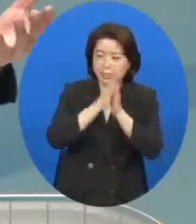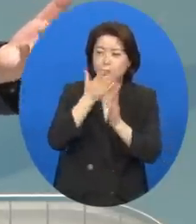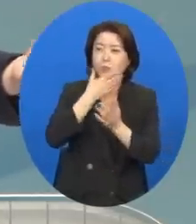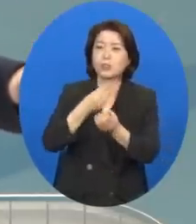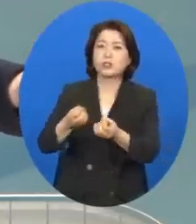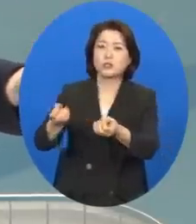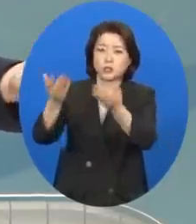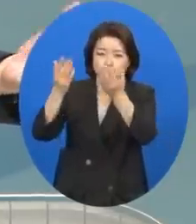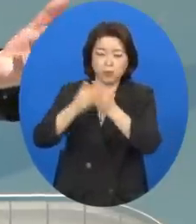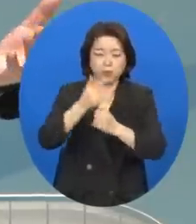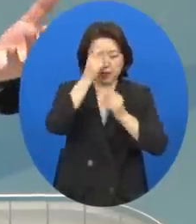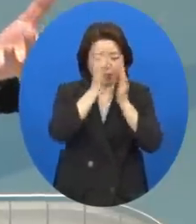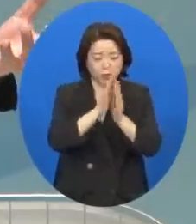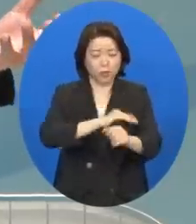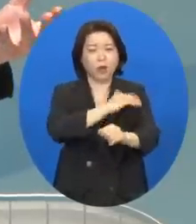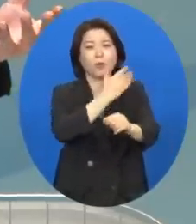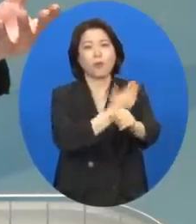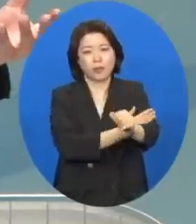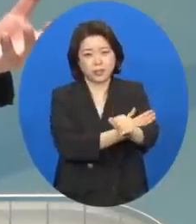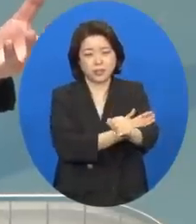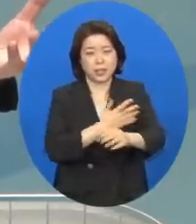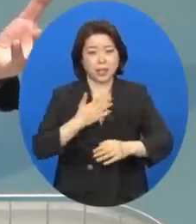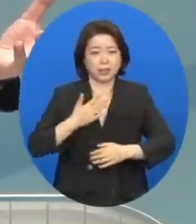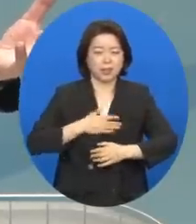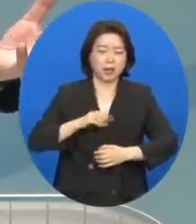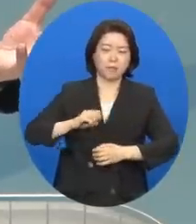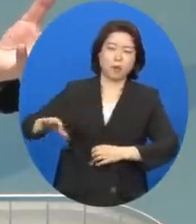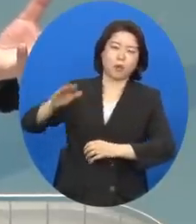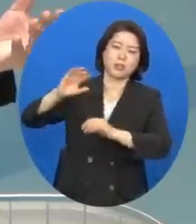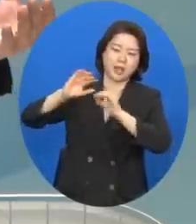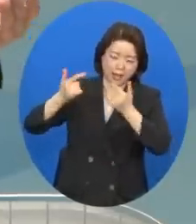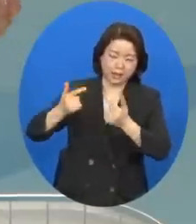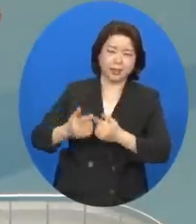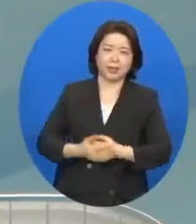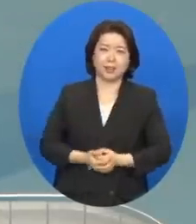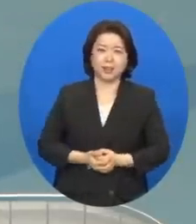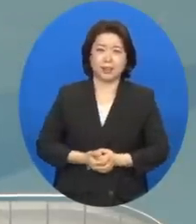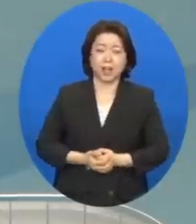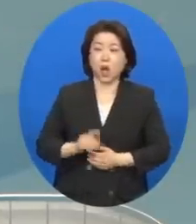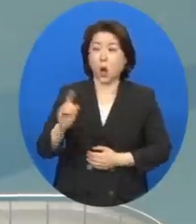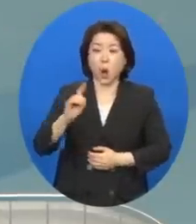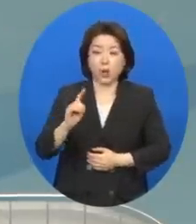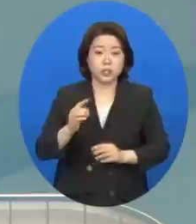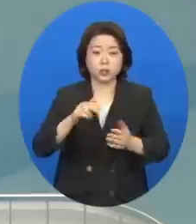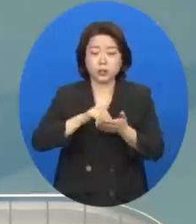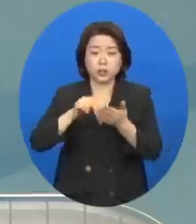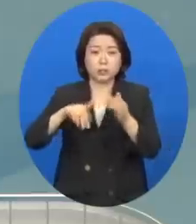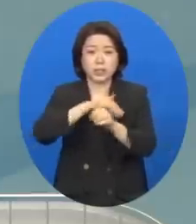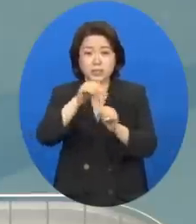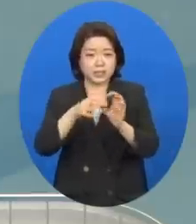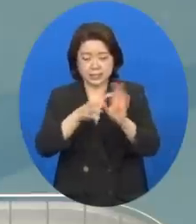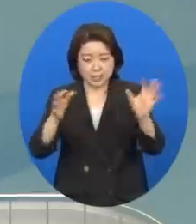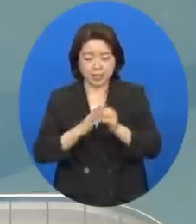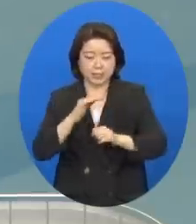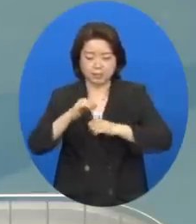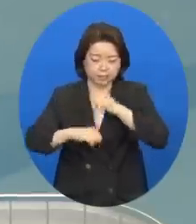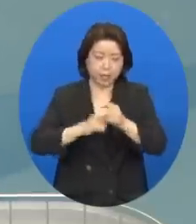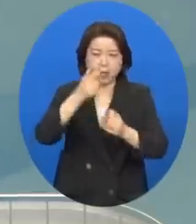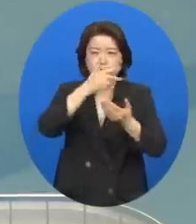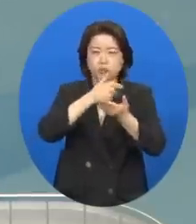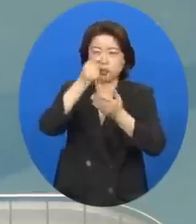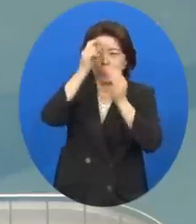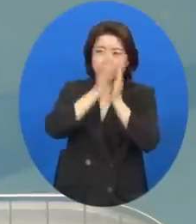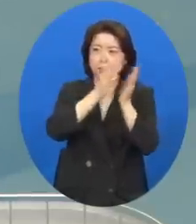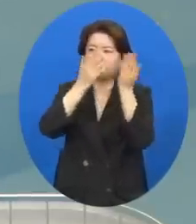이 기도의 권세를 제가 놓치지 않겠습니다. 언제 어떤 형편에 있든지 마음껏 주님께 기도할 수